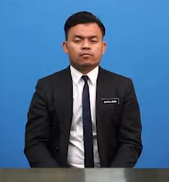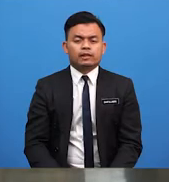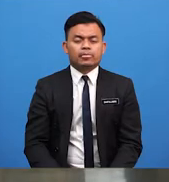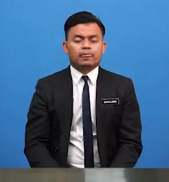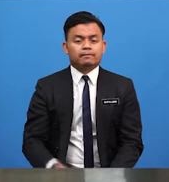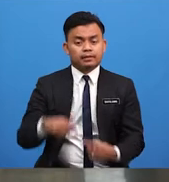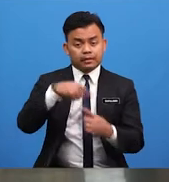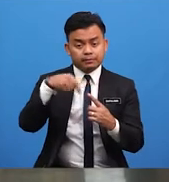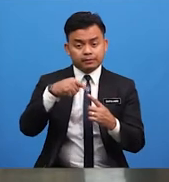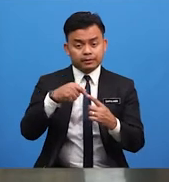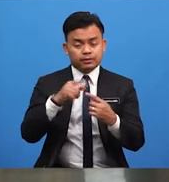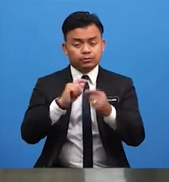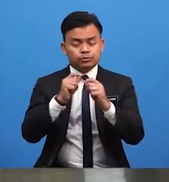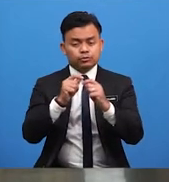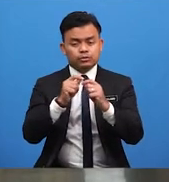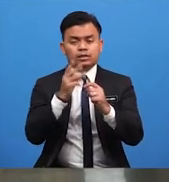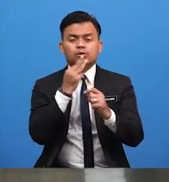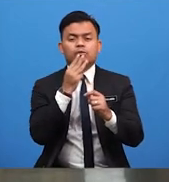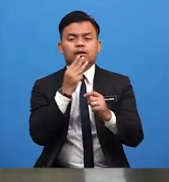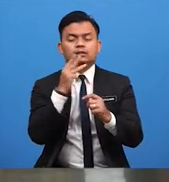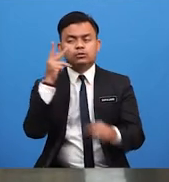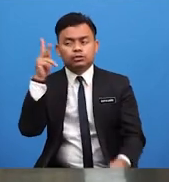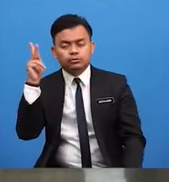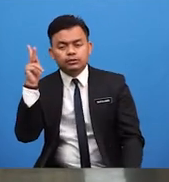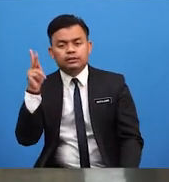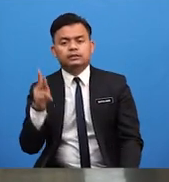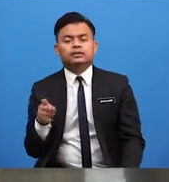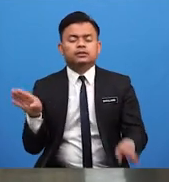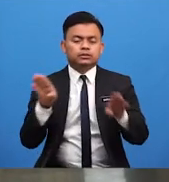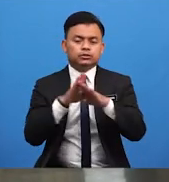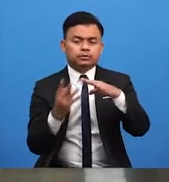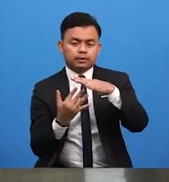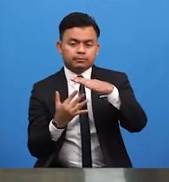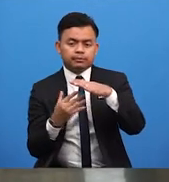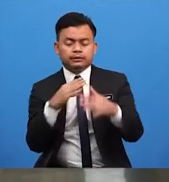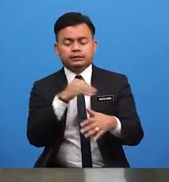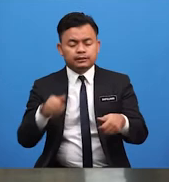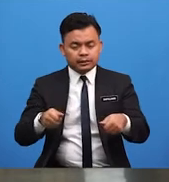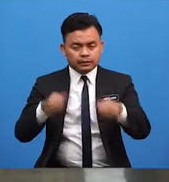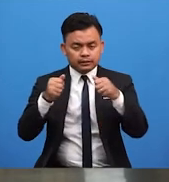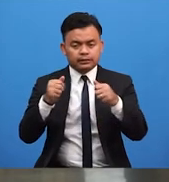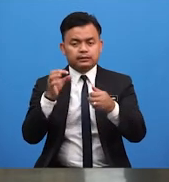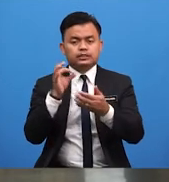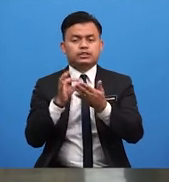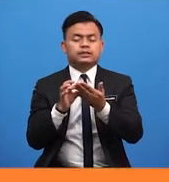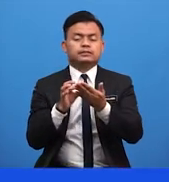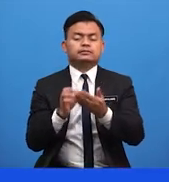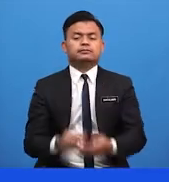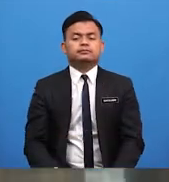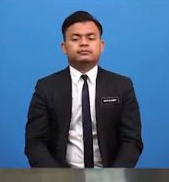Apabila bertukar warna kekuningan, tutup api dan angkat kacang dengan segera.